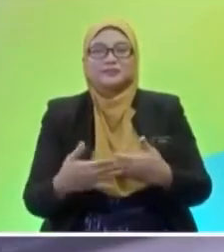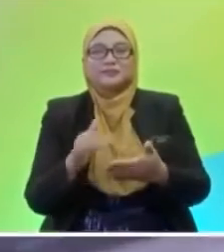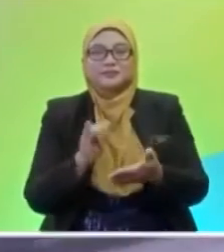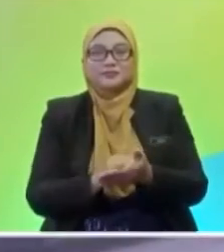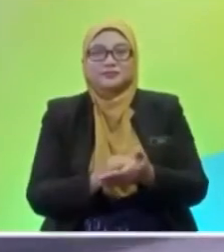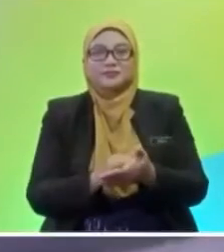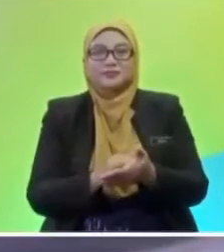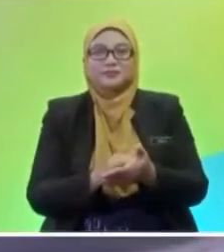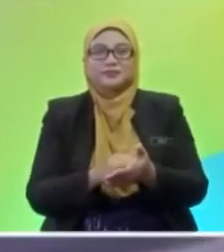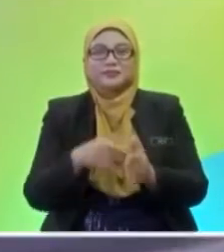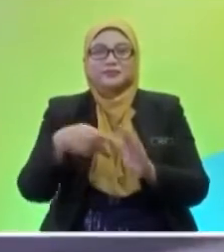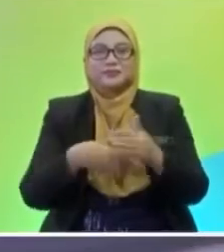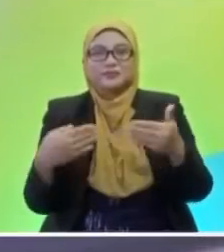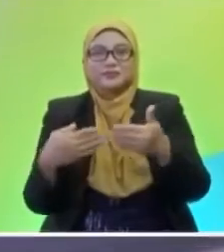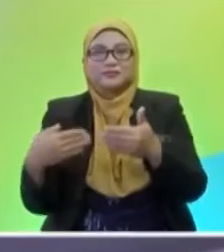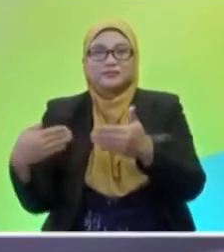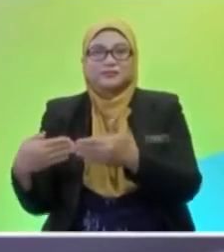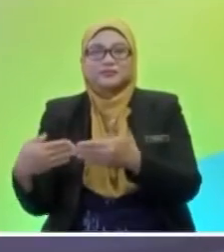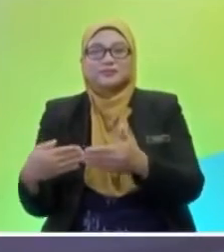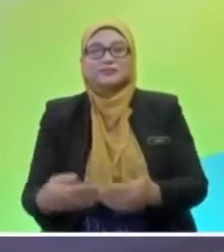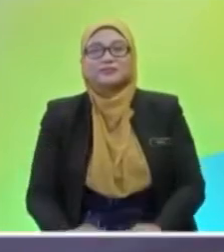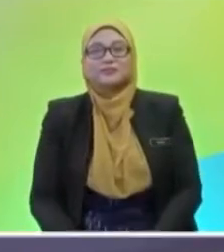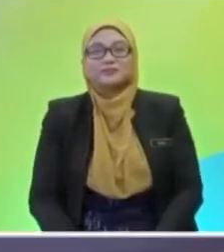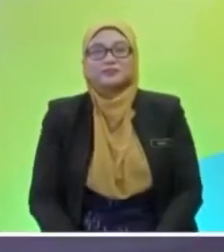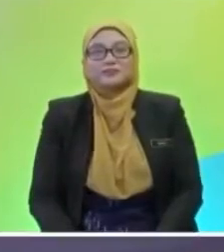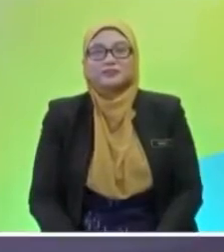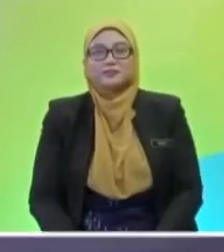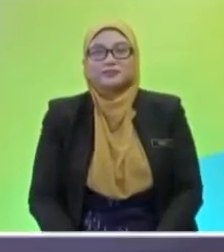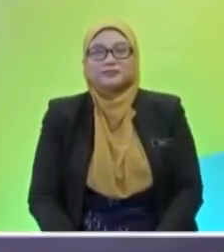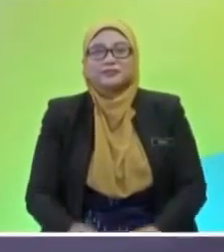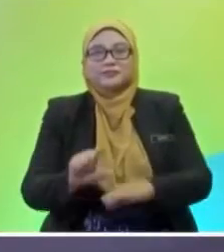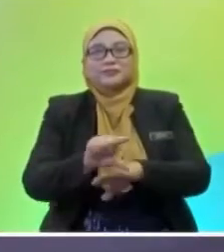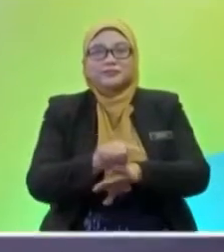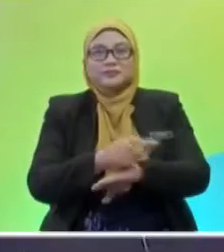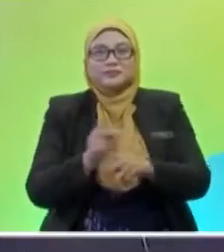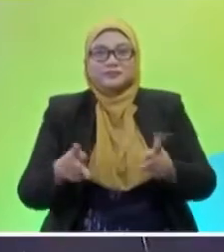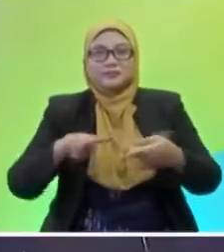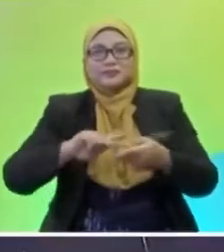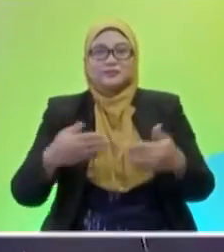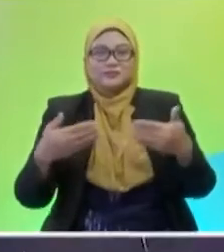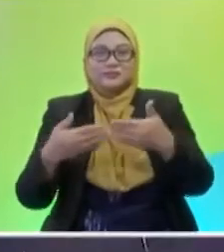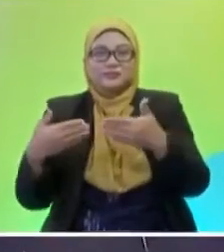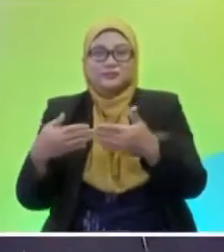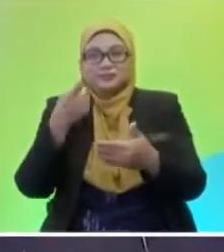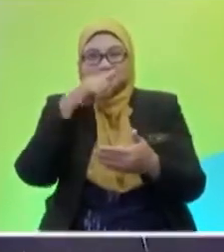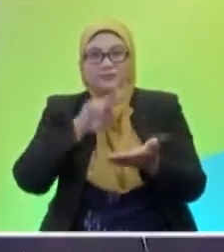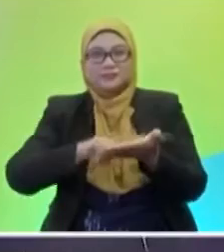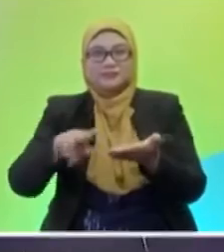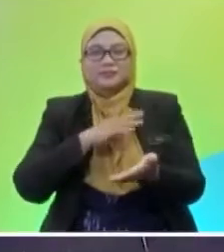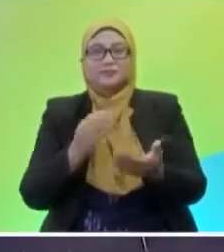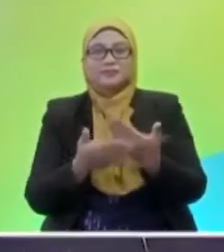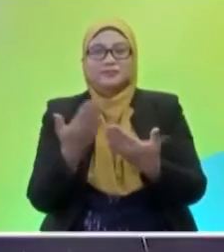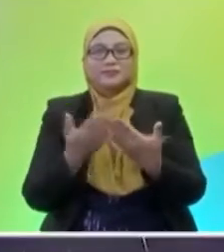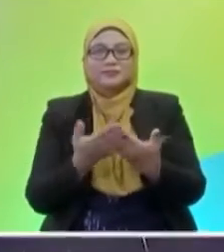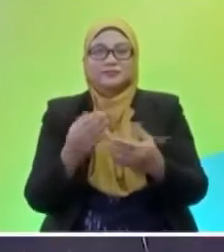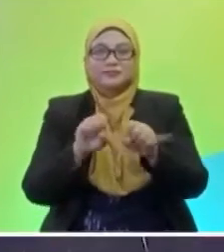penyambung yang ini. Yang putih ni. Okey, kita gunakan bongkah penyambung untuk lebih kemas dan senang lah untuk kita